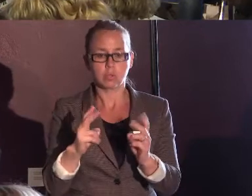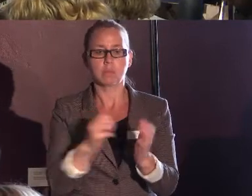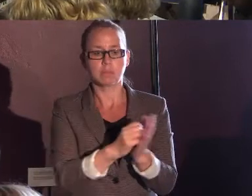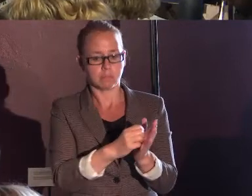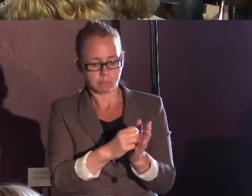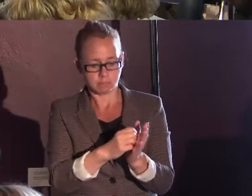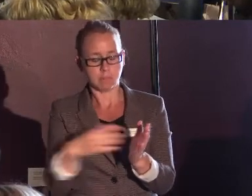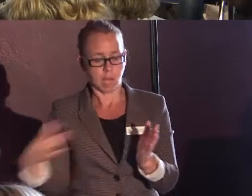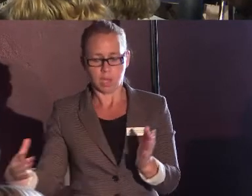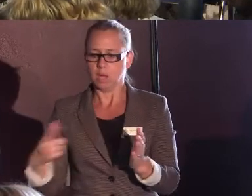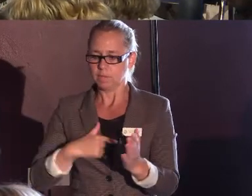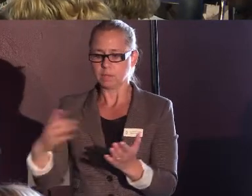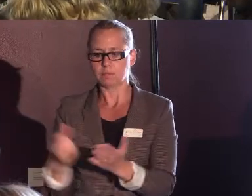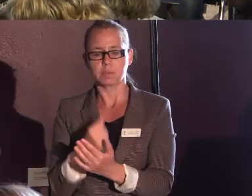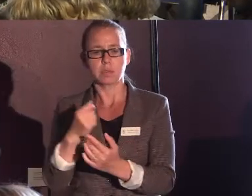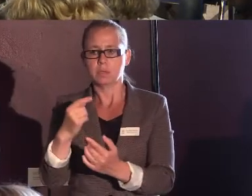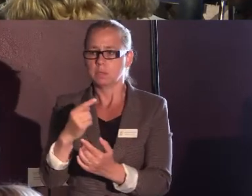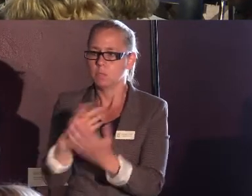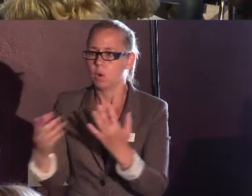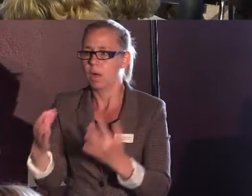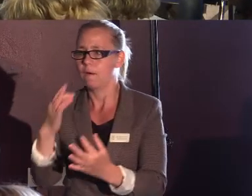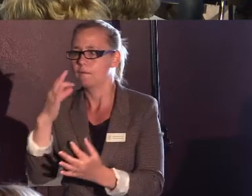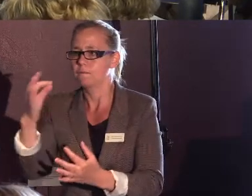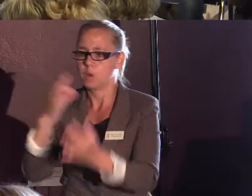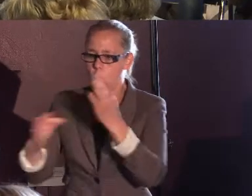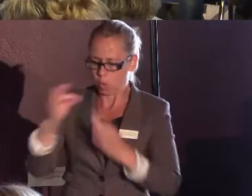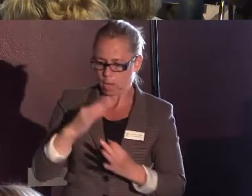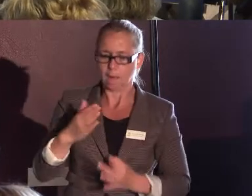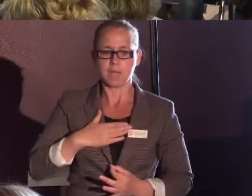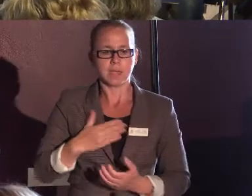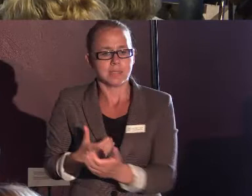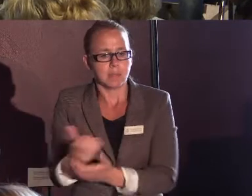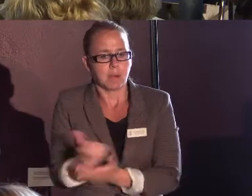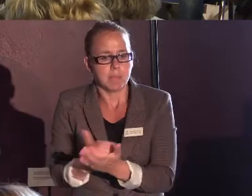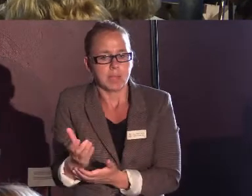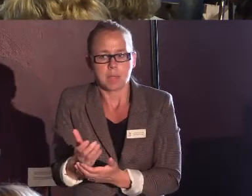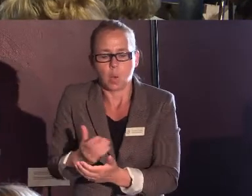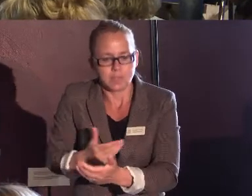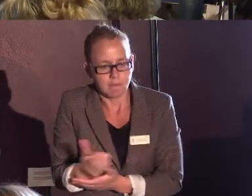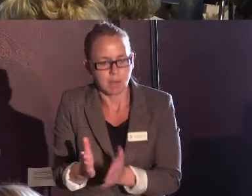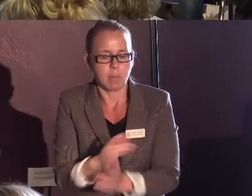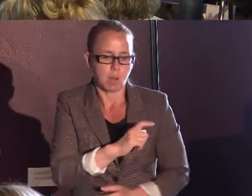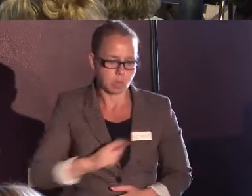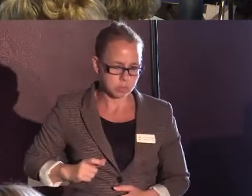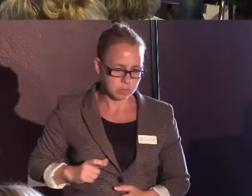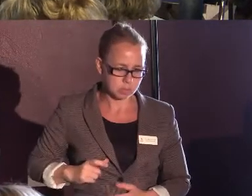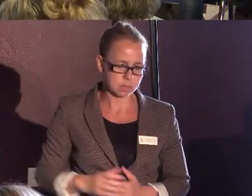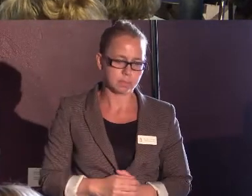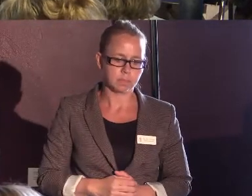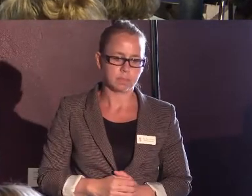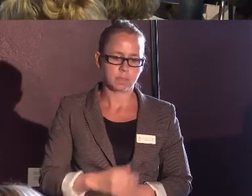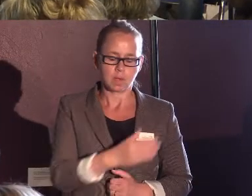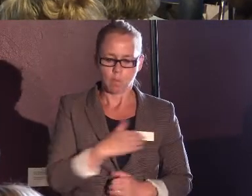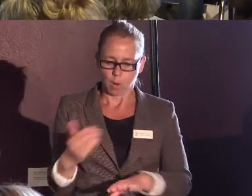det olika typer av förfrågningar kring ytterligare samarbeten och samverkansidéer.